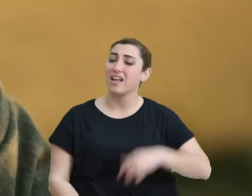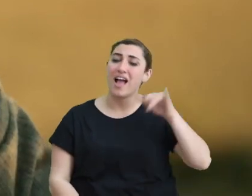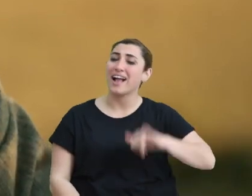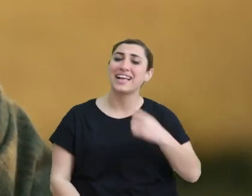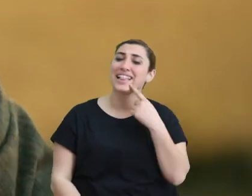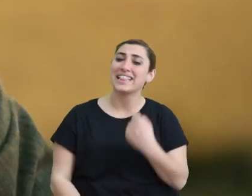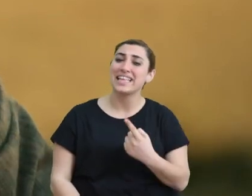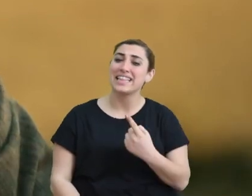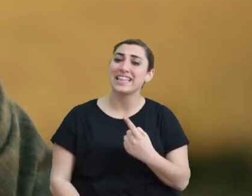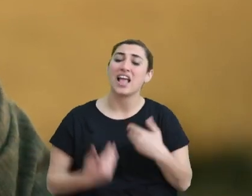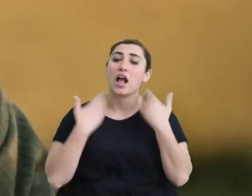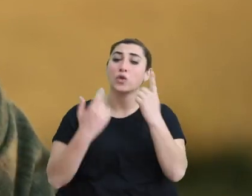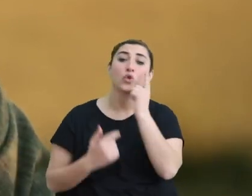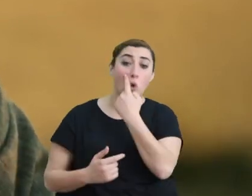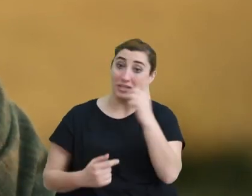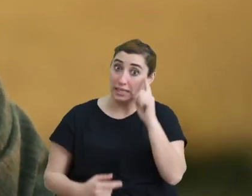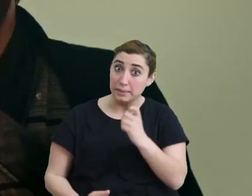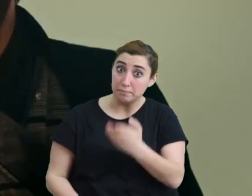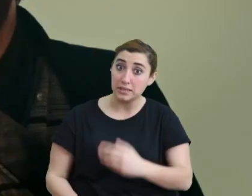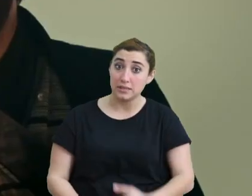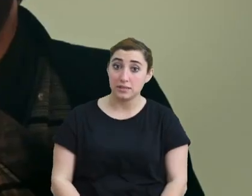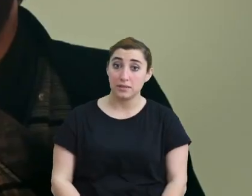Adalet dediğin kadının gözleri midir ki?